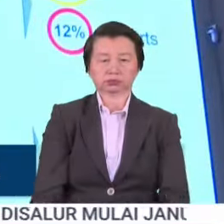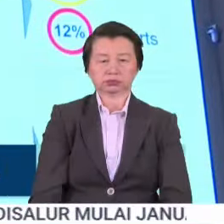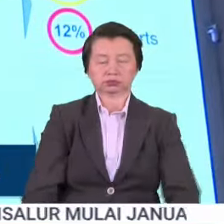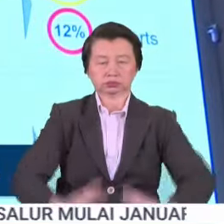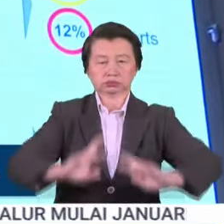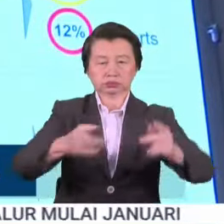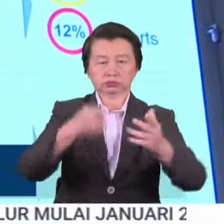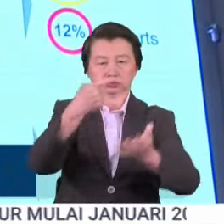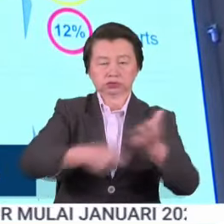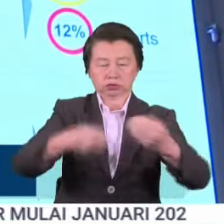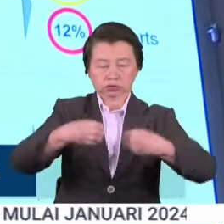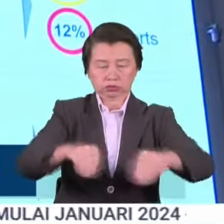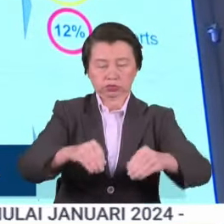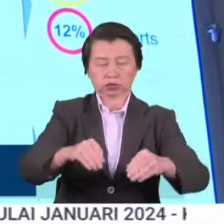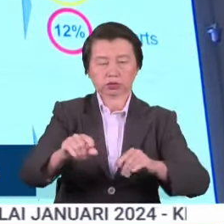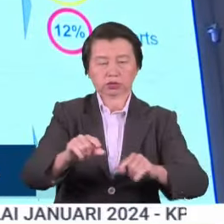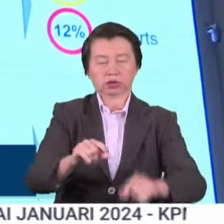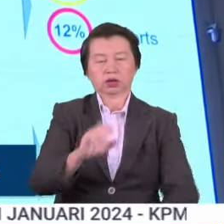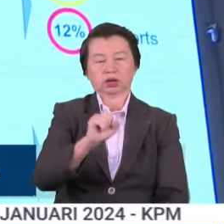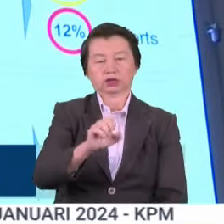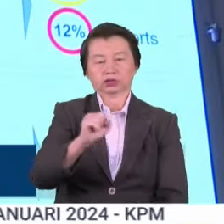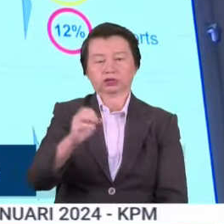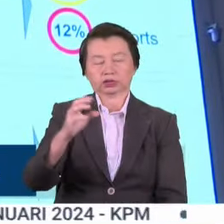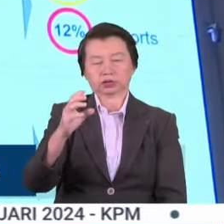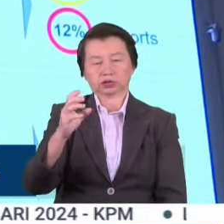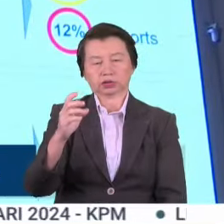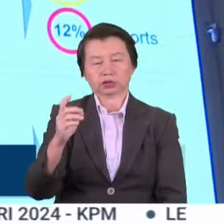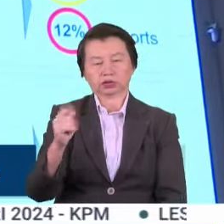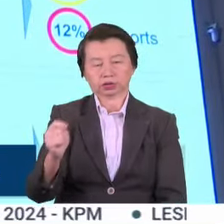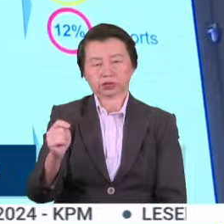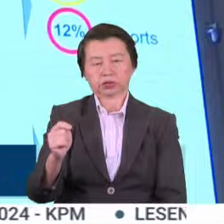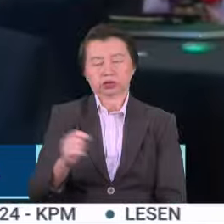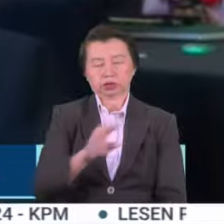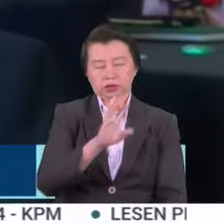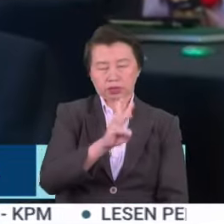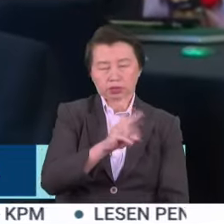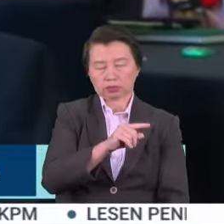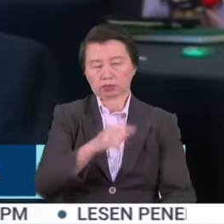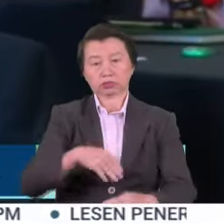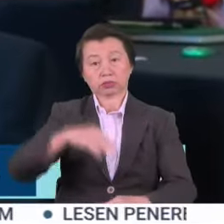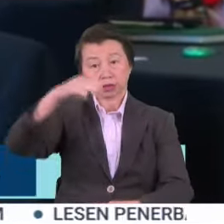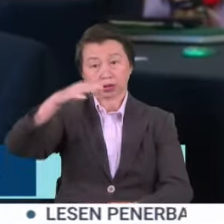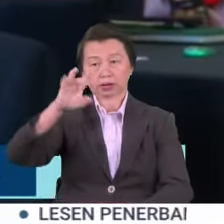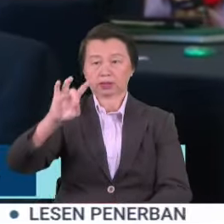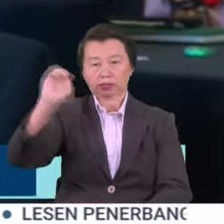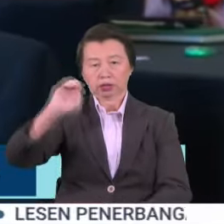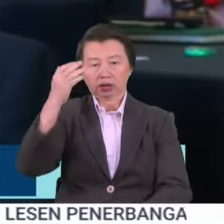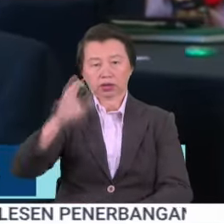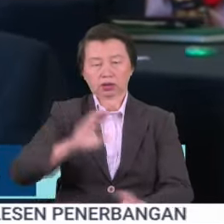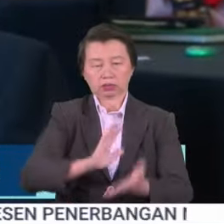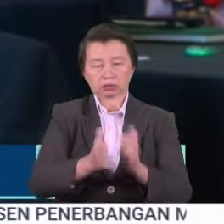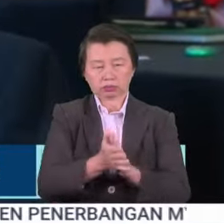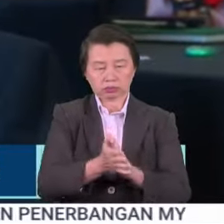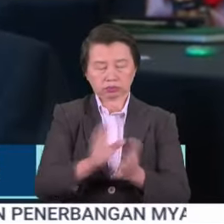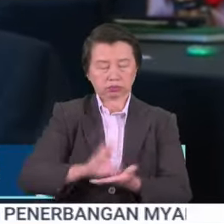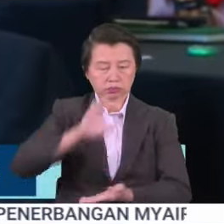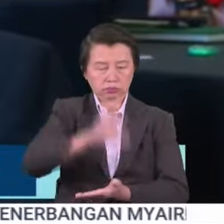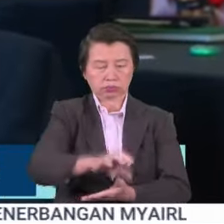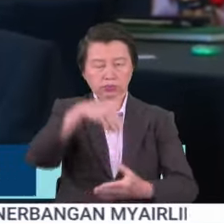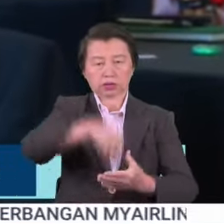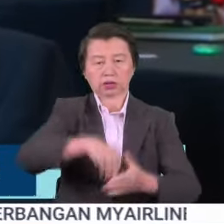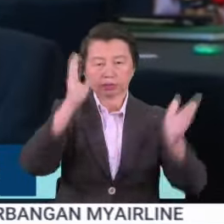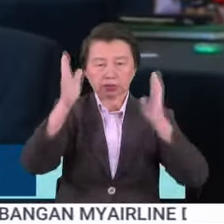Peningkatan kadar cukai jualan dan perkhidmatan SST dari 6% kepada 8% tidak akan memberi impak kepada prospek pelaburan di